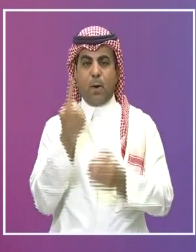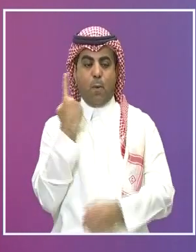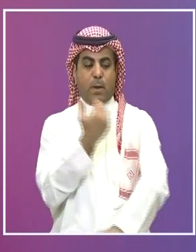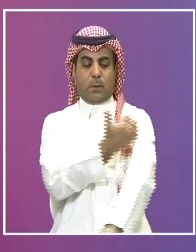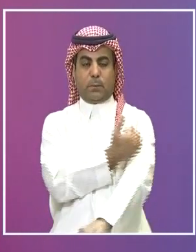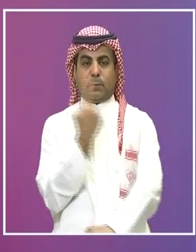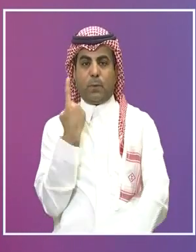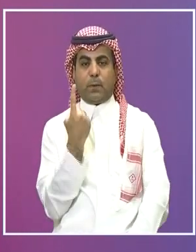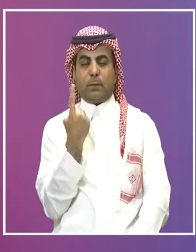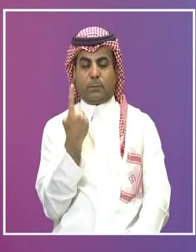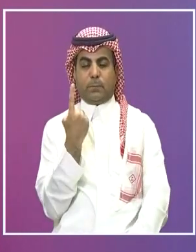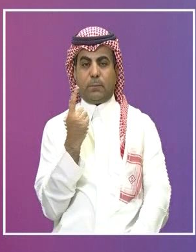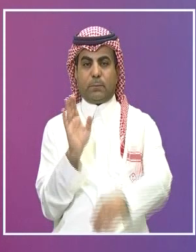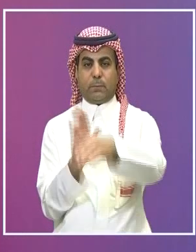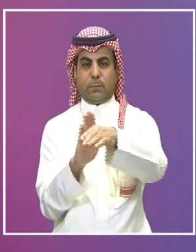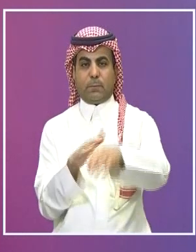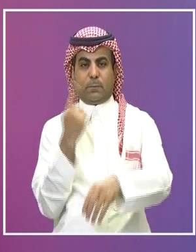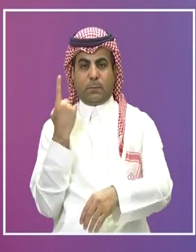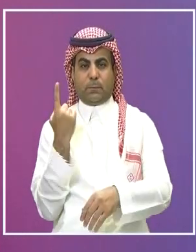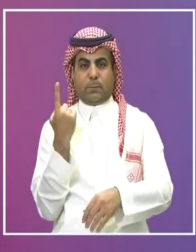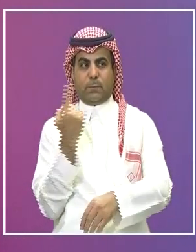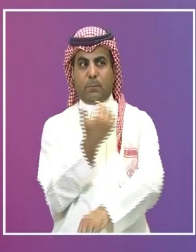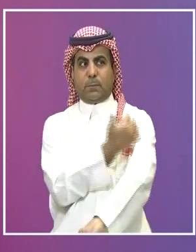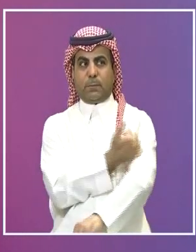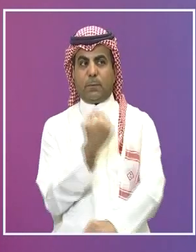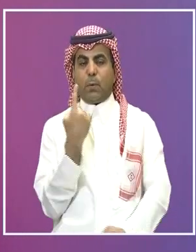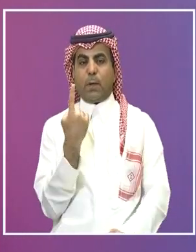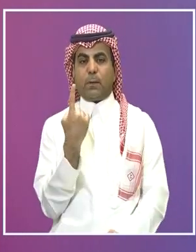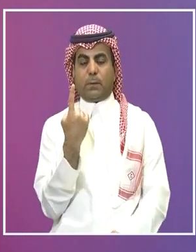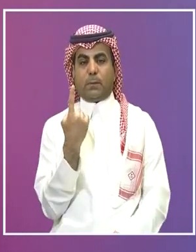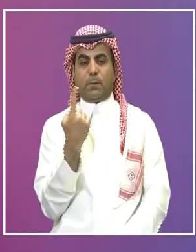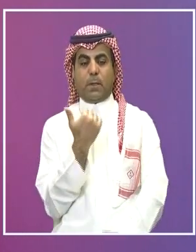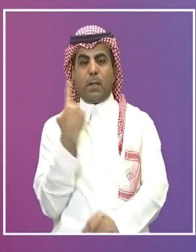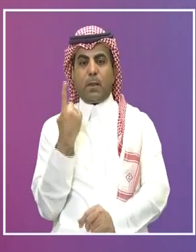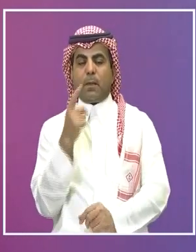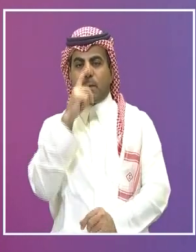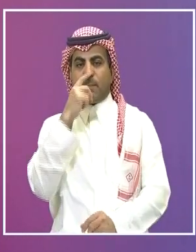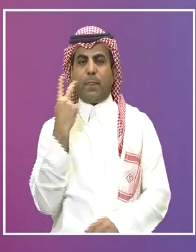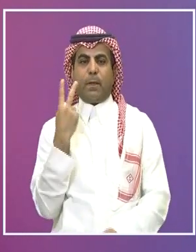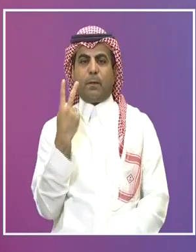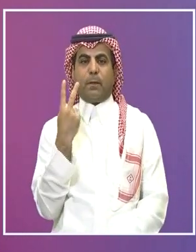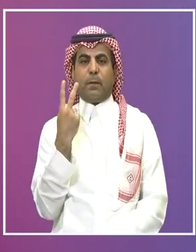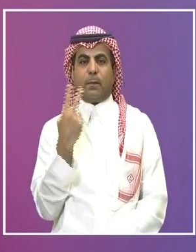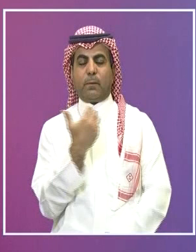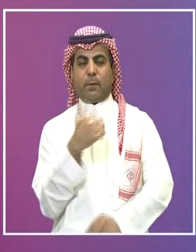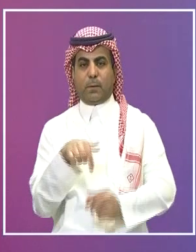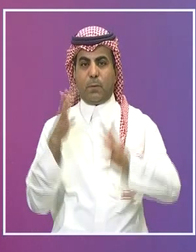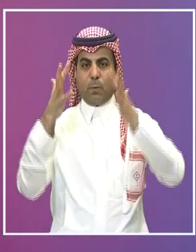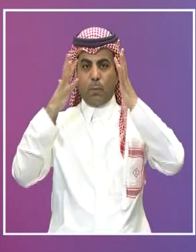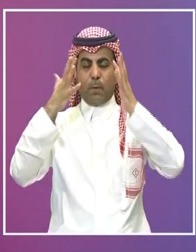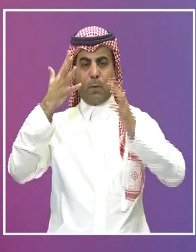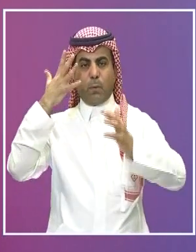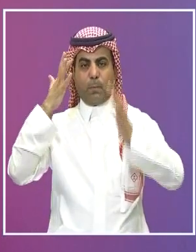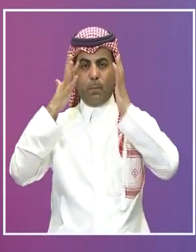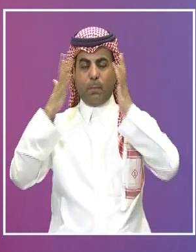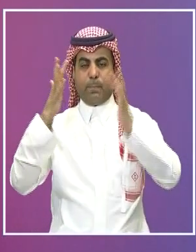من اللقاحات، ونتحدث عن ما يهمنا ويعنينا في مجتمعنا اللقاحات المعتمدة لدينا، وبشكل عام حتى الخبراء يرون في اللقاحات الأخرى